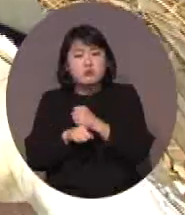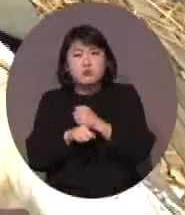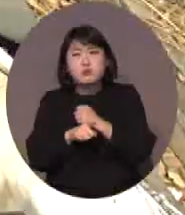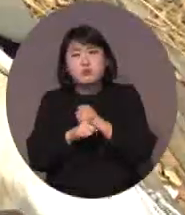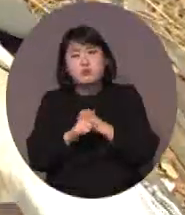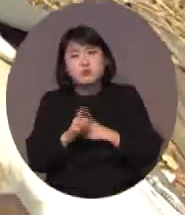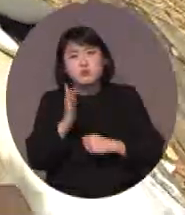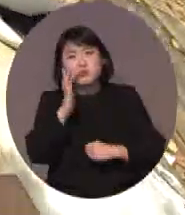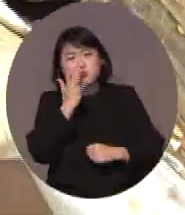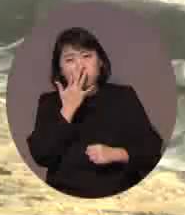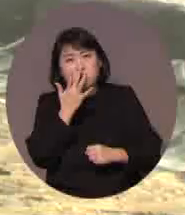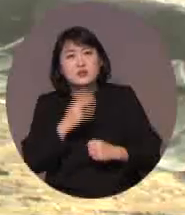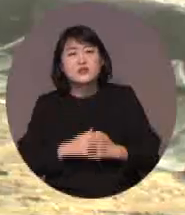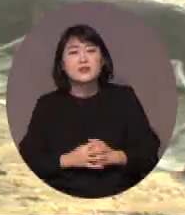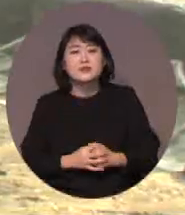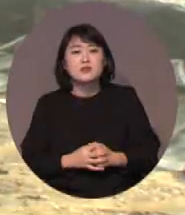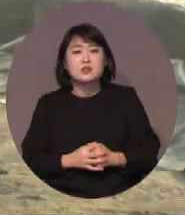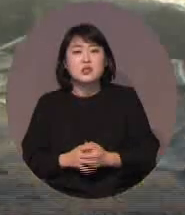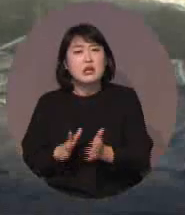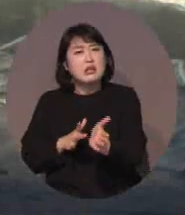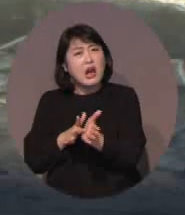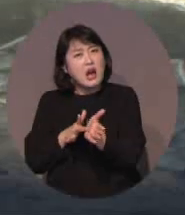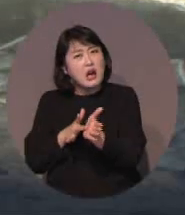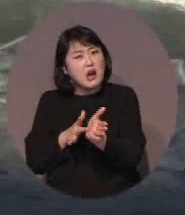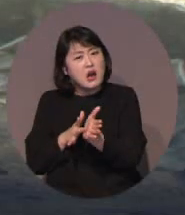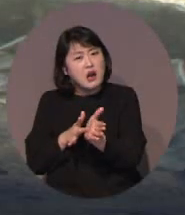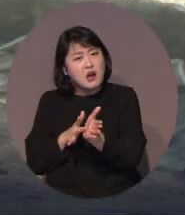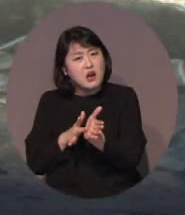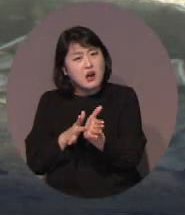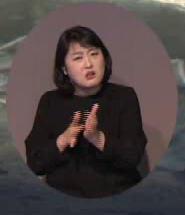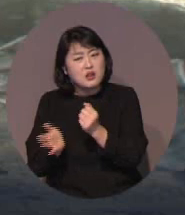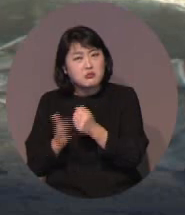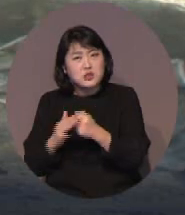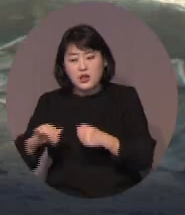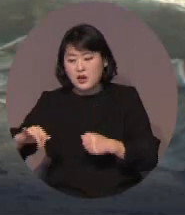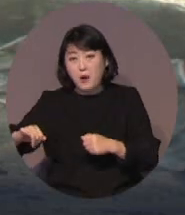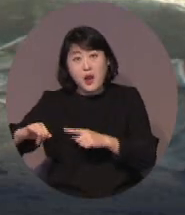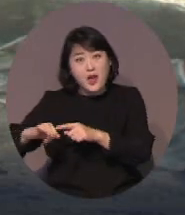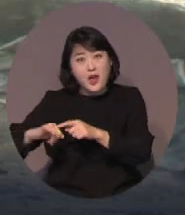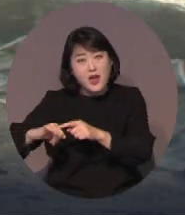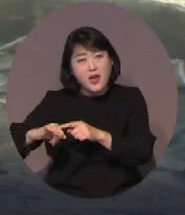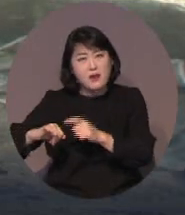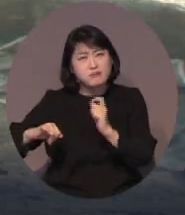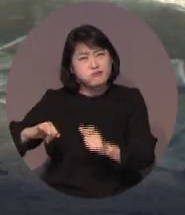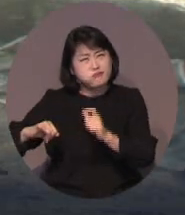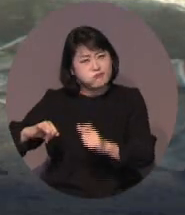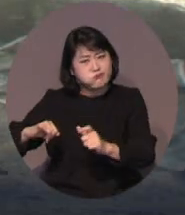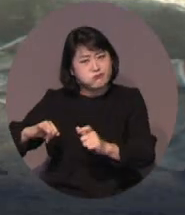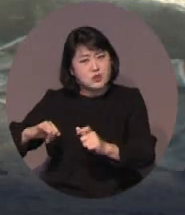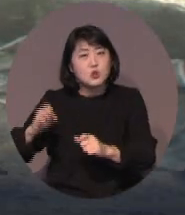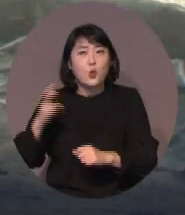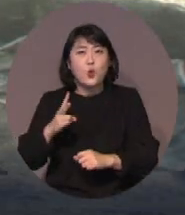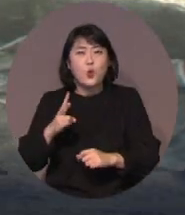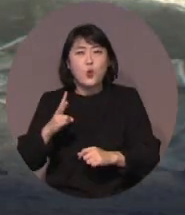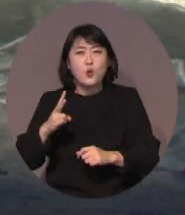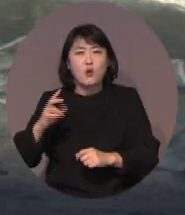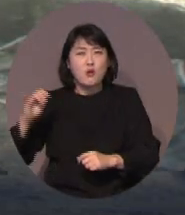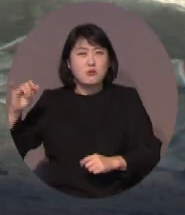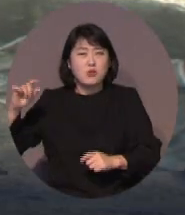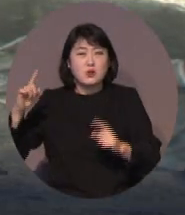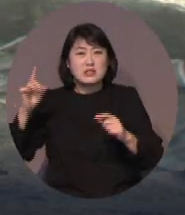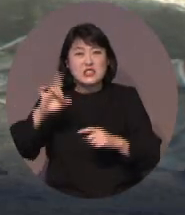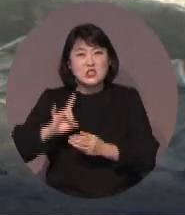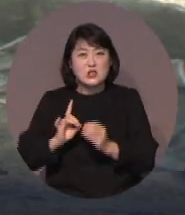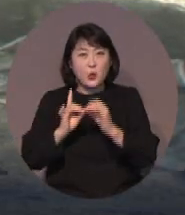없습니다 약재 오너명으로 인해서 응애들의 내성이나 저항성이 생겼다 우린 항공방제에 대한